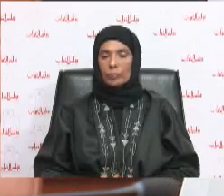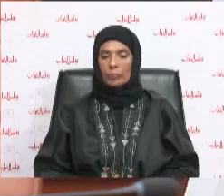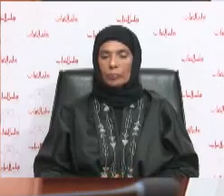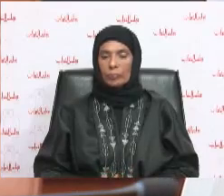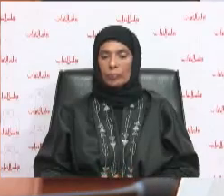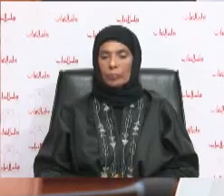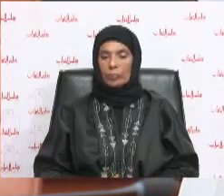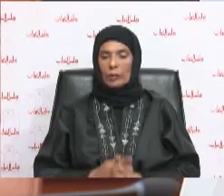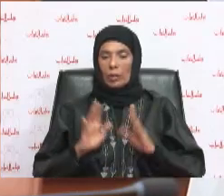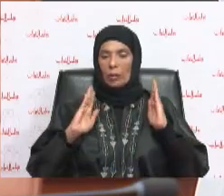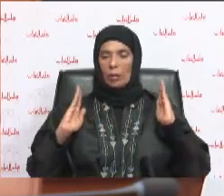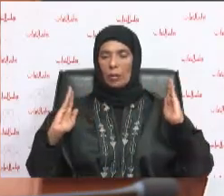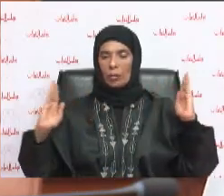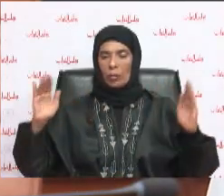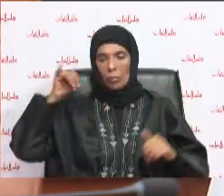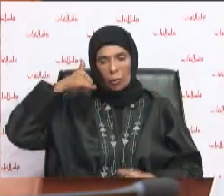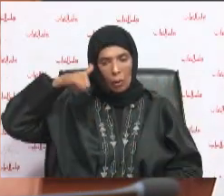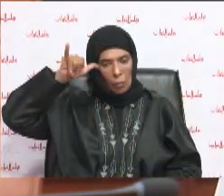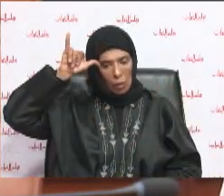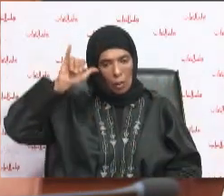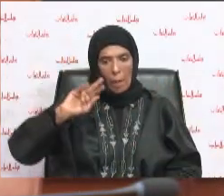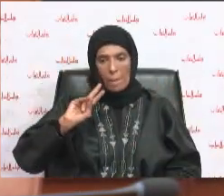المراعي أو هذه